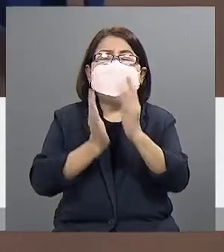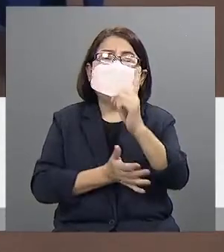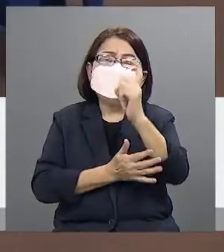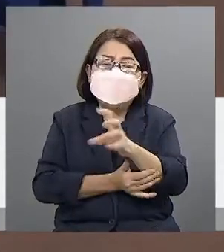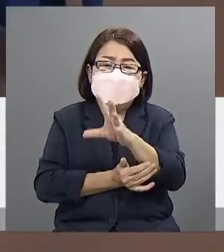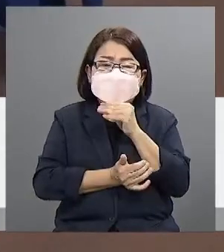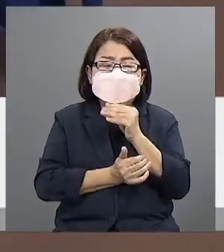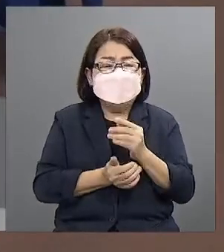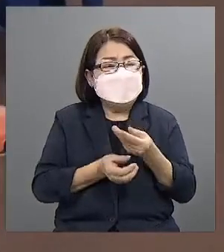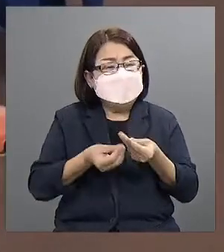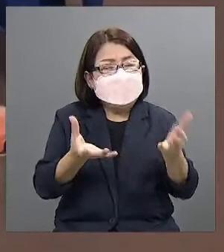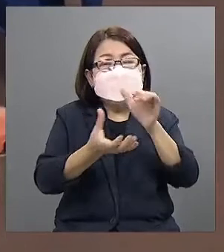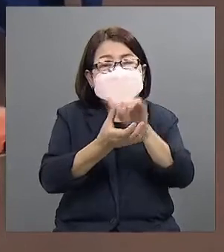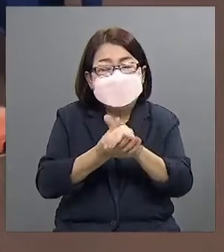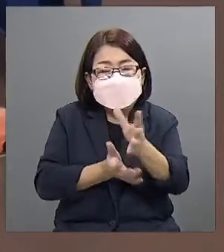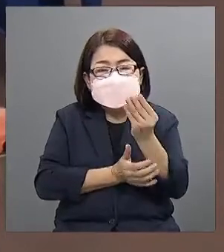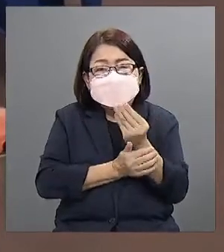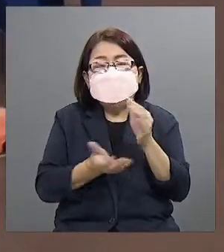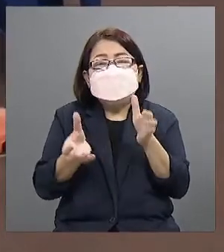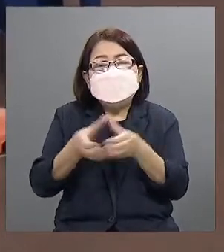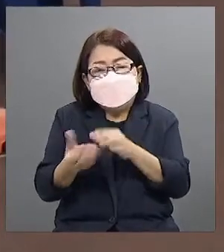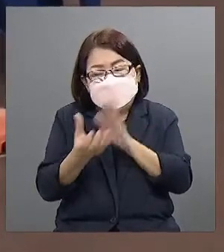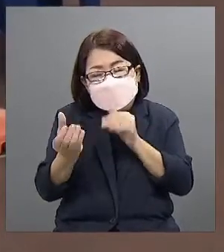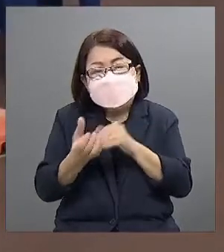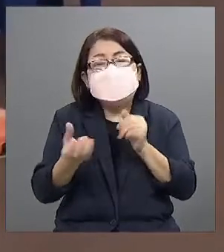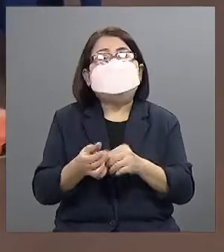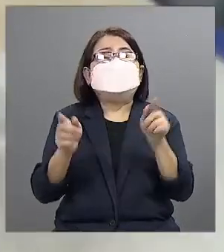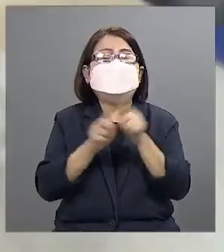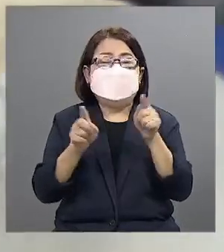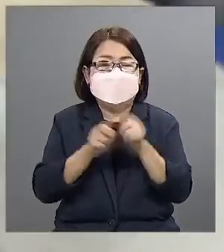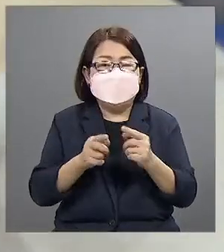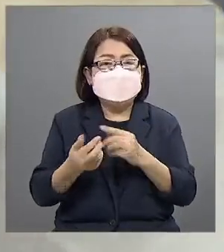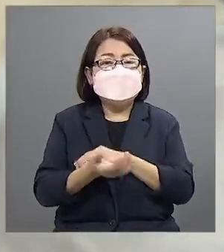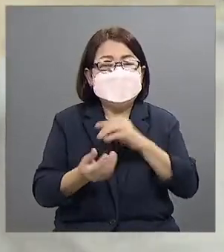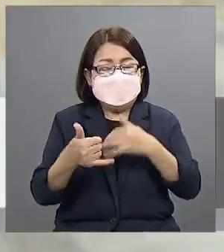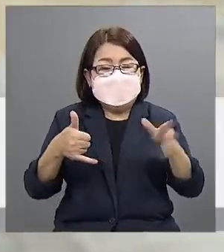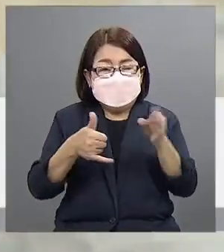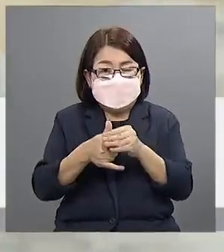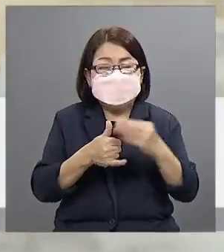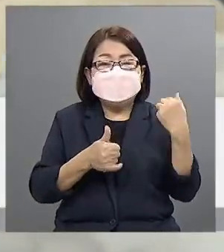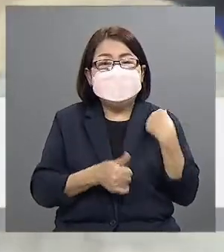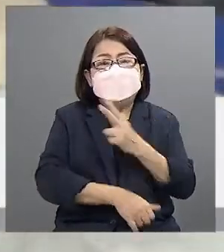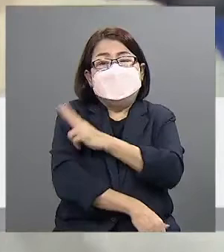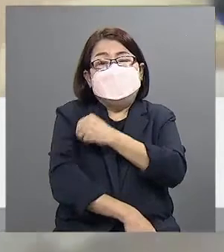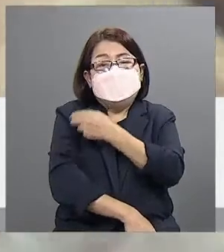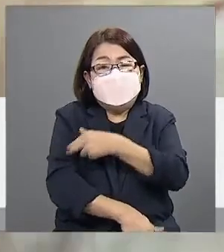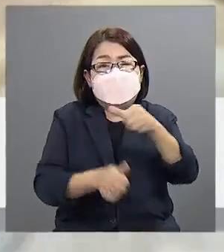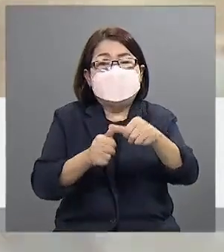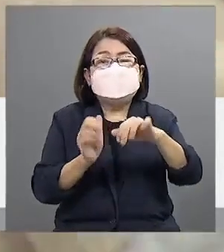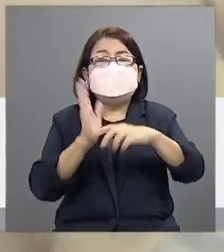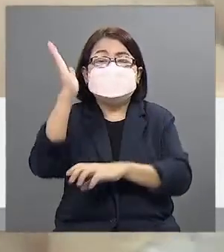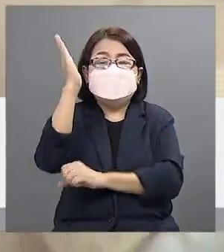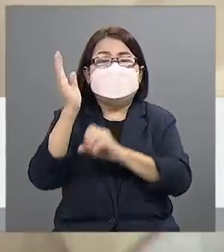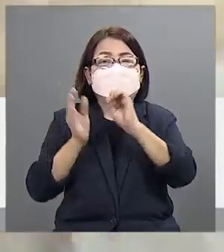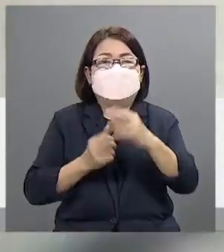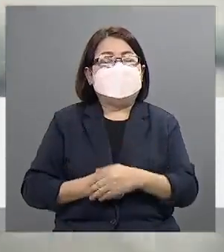าติและวงพนันนายแพทย์สงกรานต์ไหมชุมนายแพทย์สาธารณสุขจังหวัดสงขลาระบุนะคะว่าได้เร่งรัดการฉีดวัคซีน